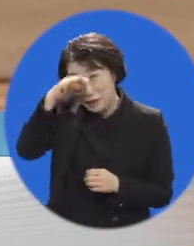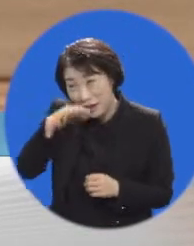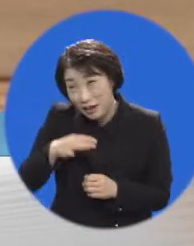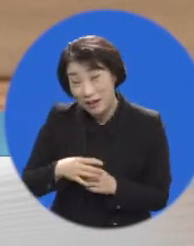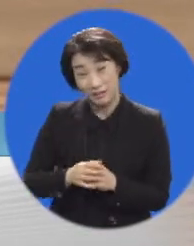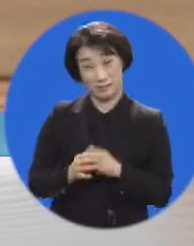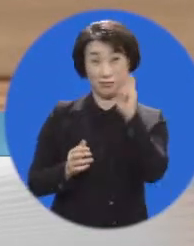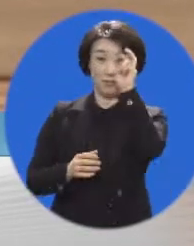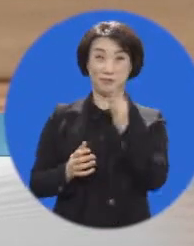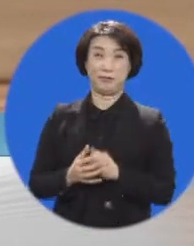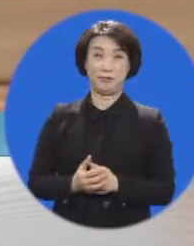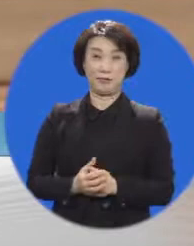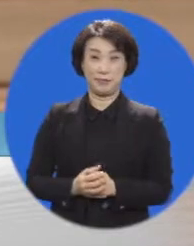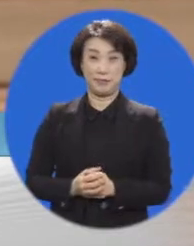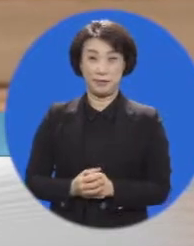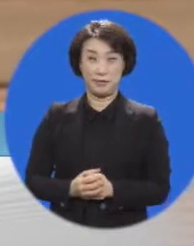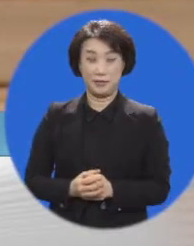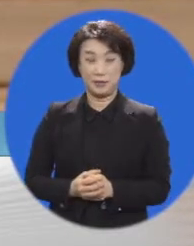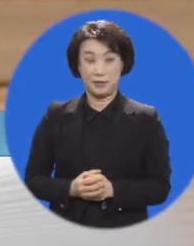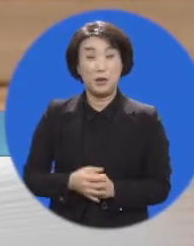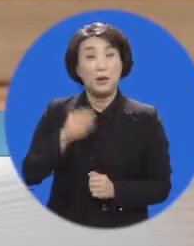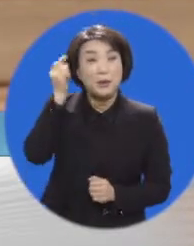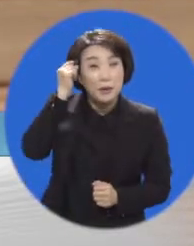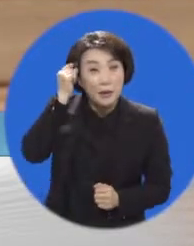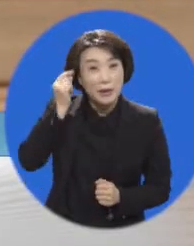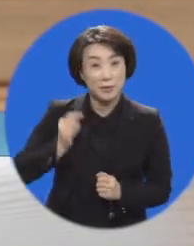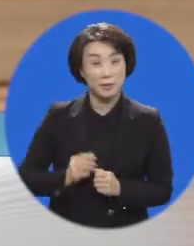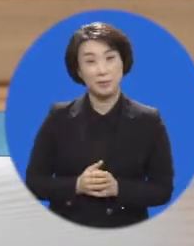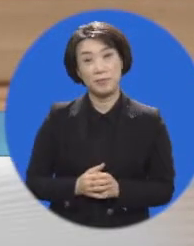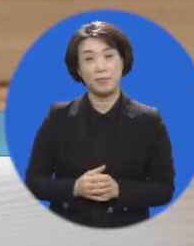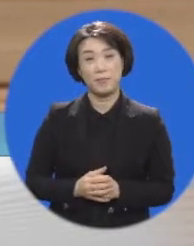죄송스러울 거예요. 왜냐?